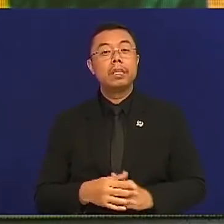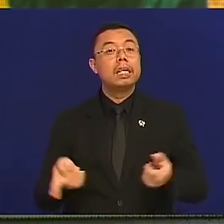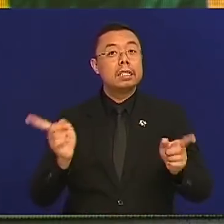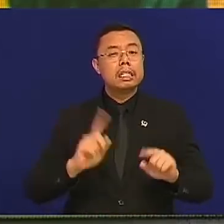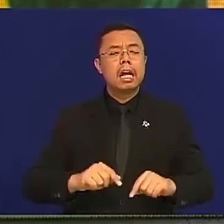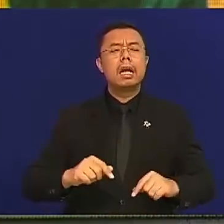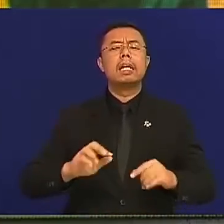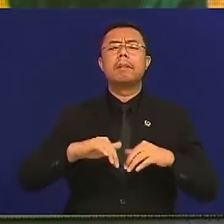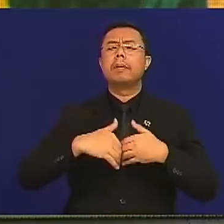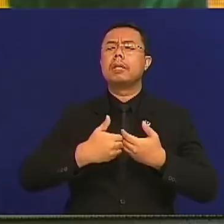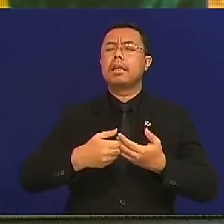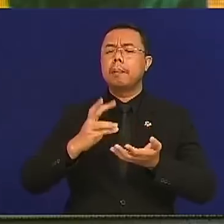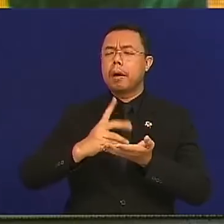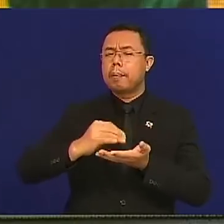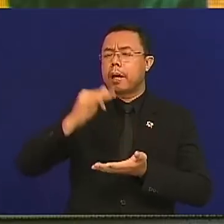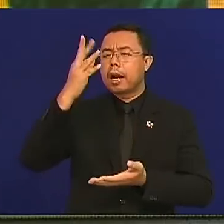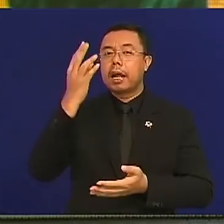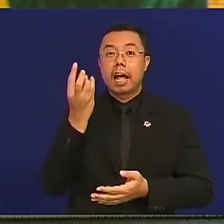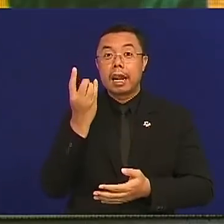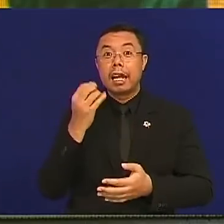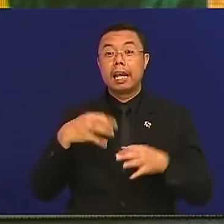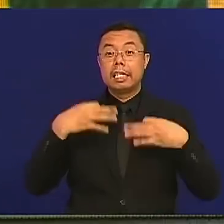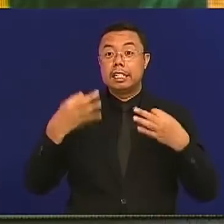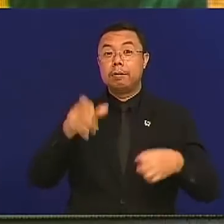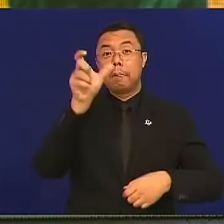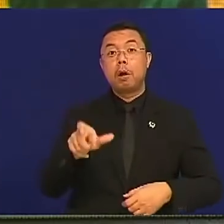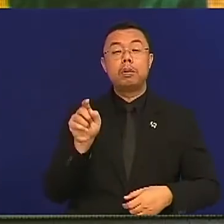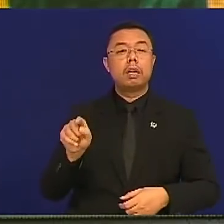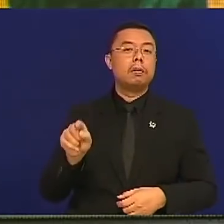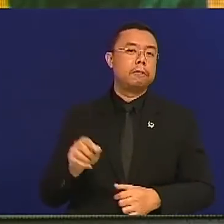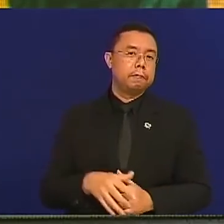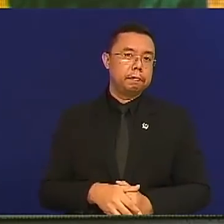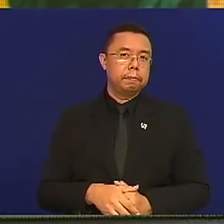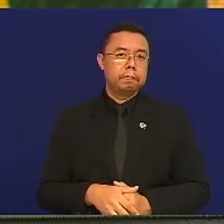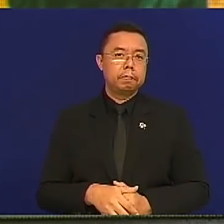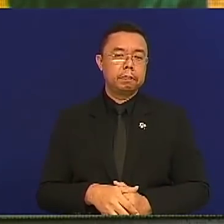Jadi betapa berharganya nilai jiwa manusia itu.